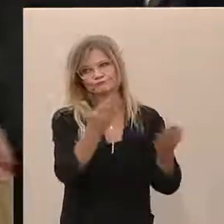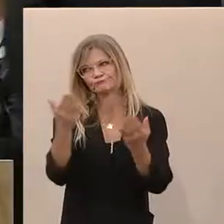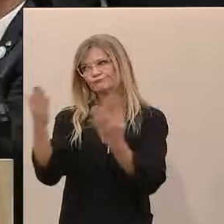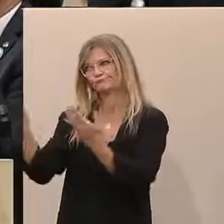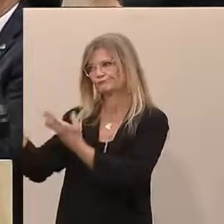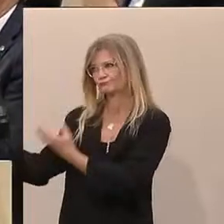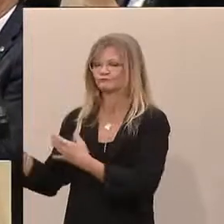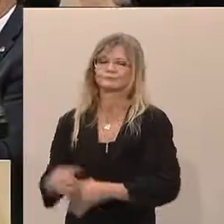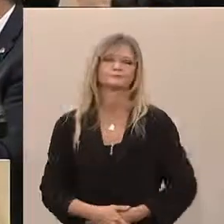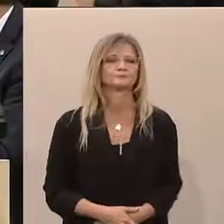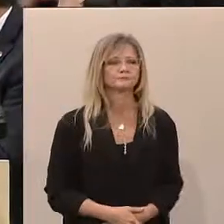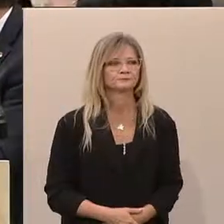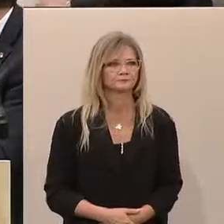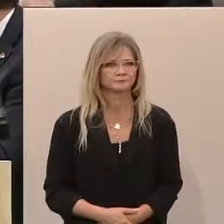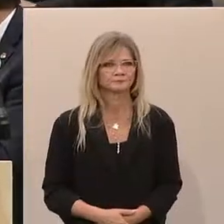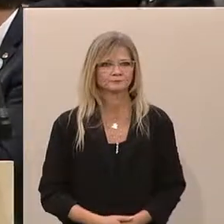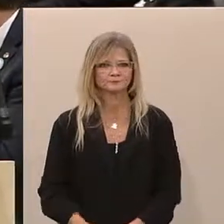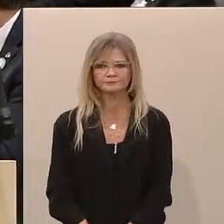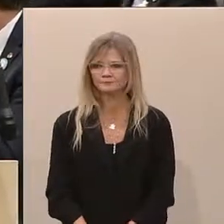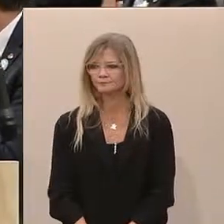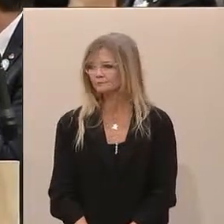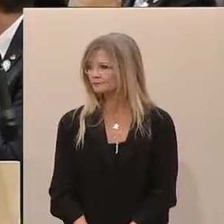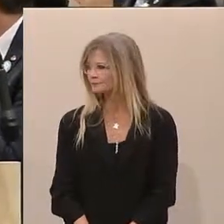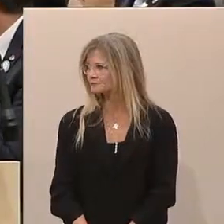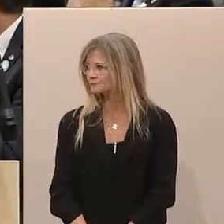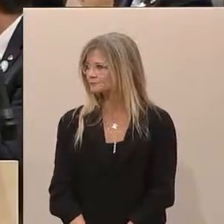Gräben zu schütten und Brücken bauen, das soll eine der Prämissen